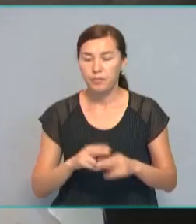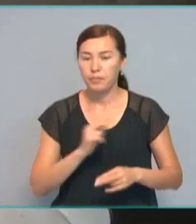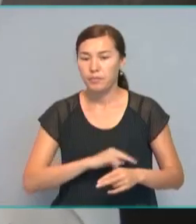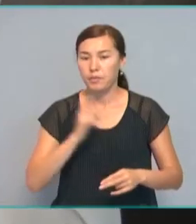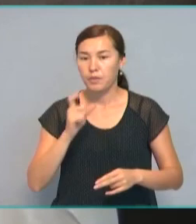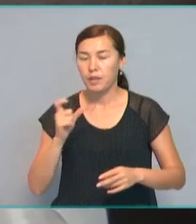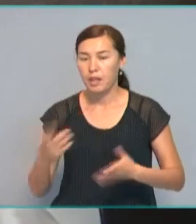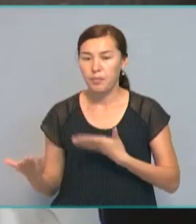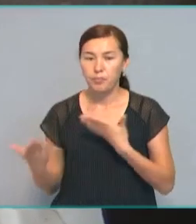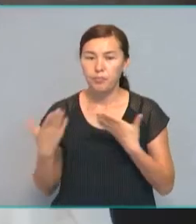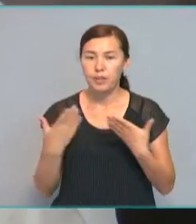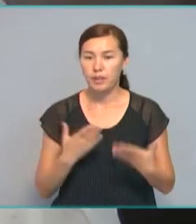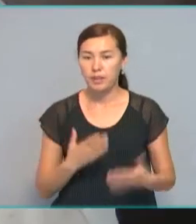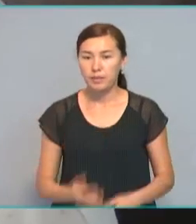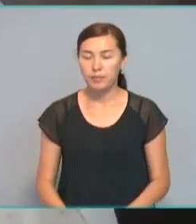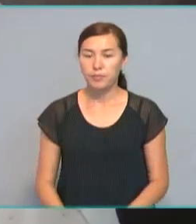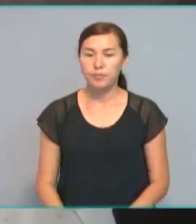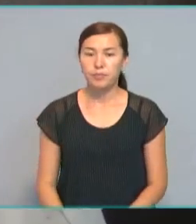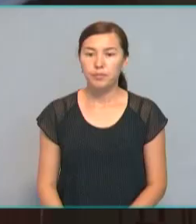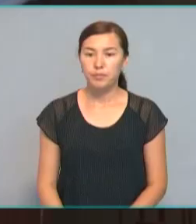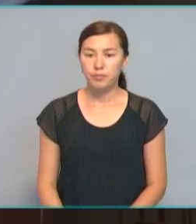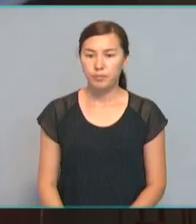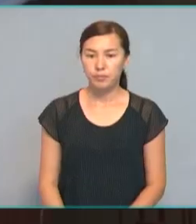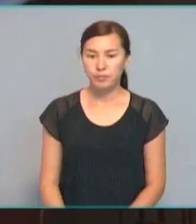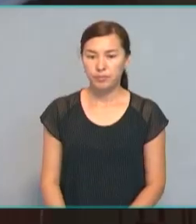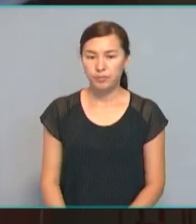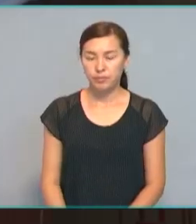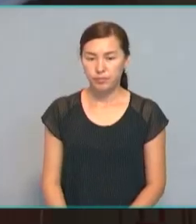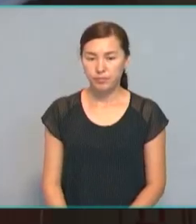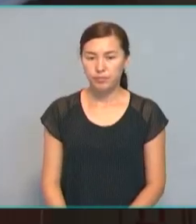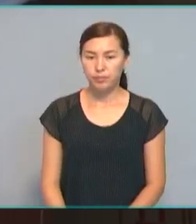еріктілер жұмылдырылады. Нұрмахан Кенжехан, Рулан Нұрстемов, Мұхаммолда Дос, жаңалықтар Түркістаннан.